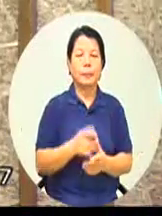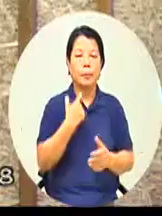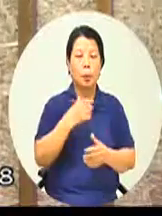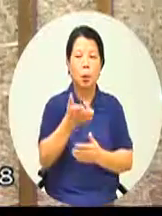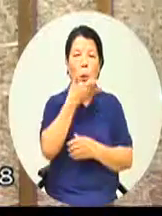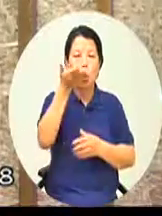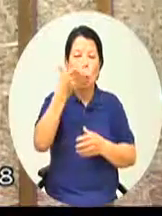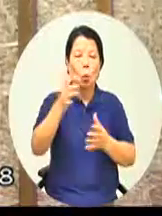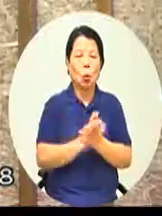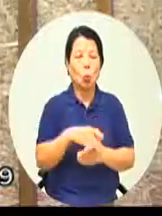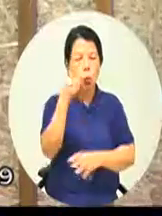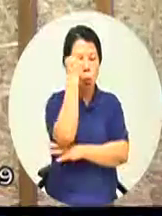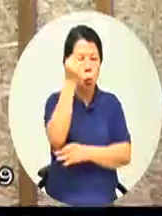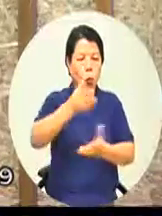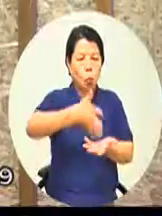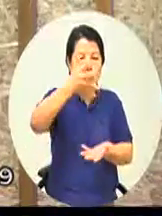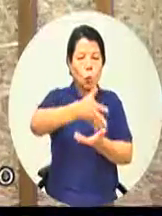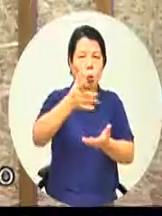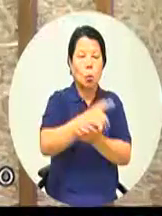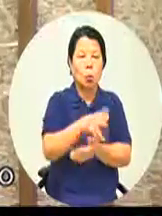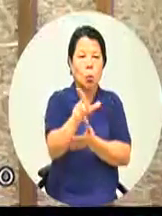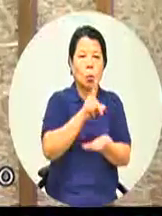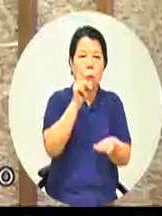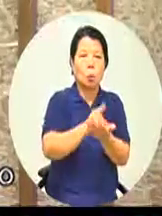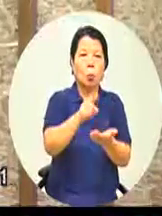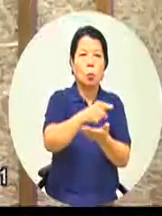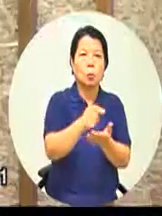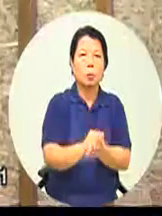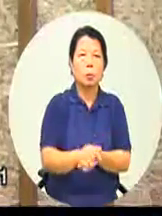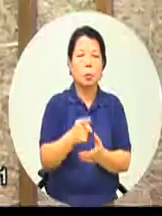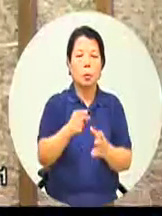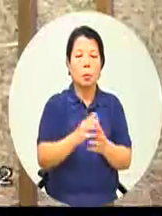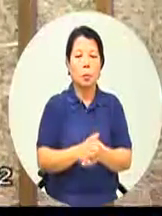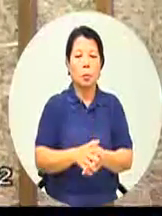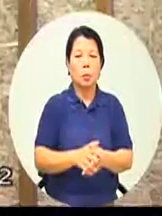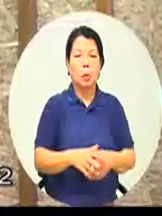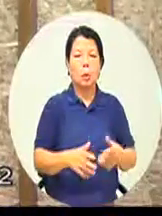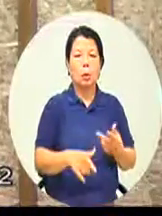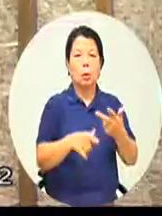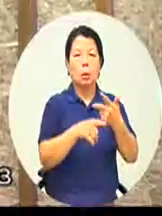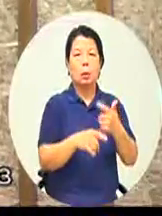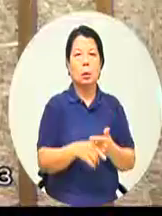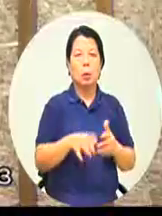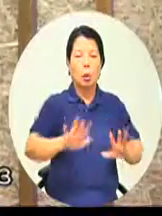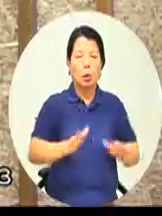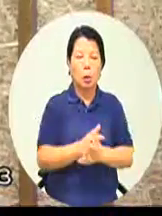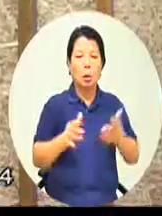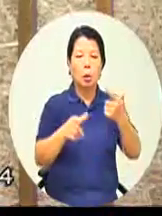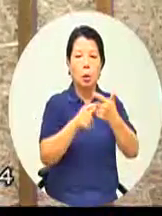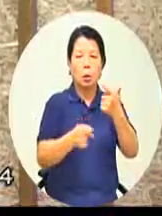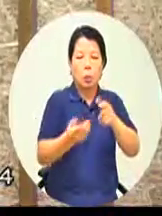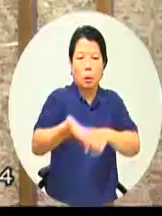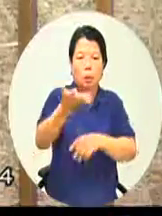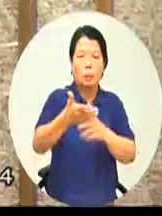的住宿数哈，就今年的上半年跟去年上半年比较起来哈，